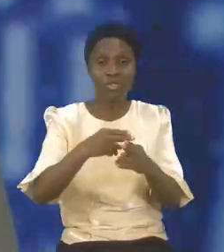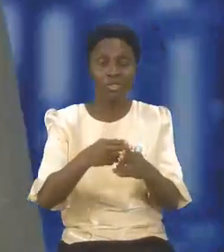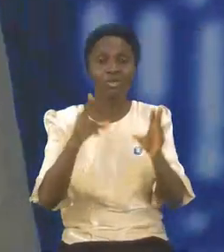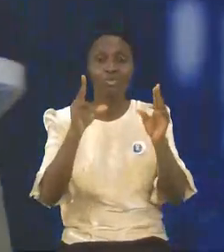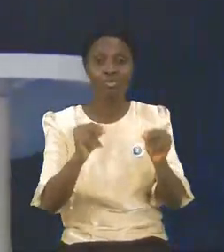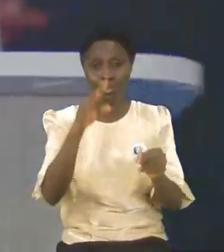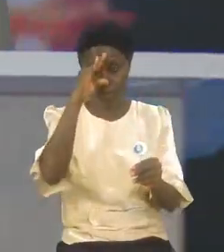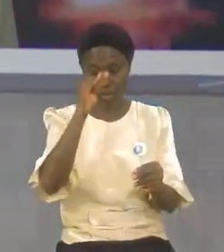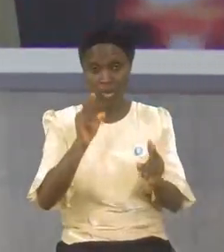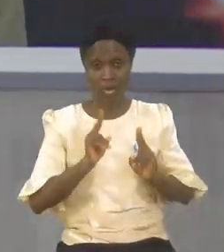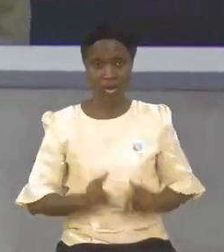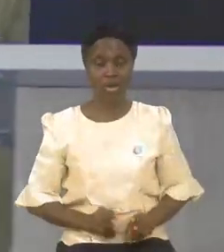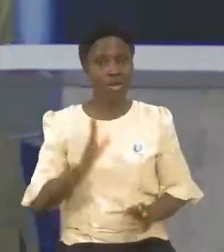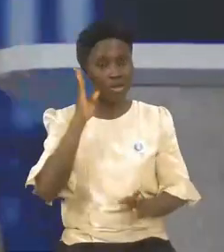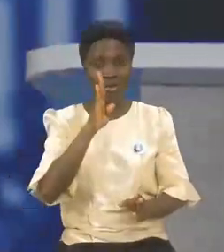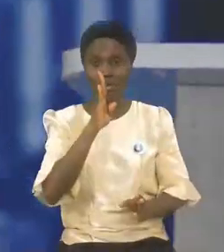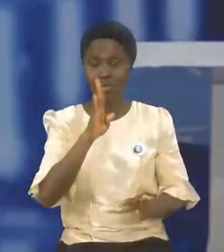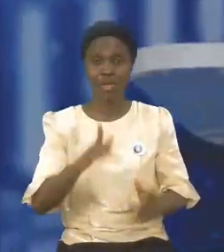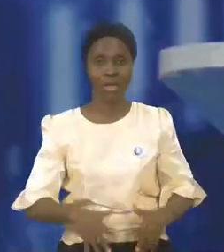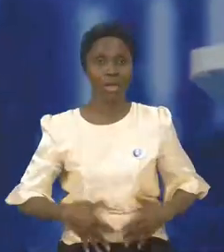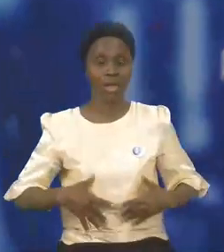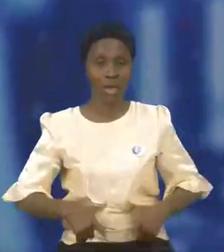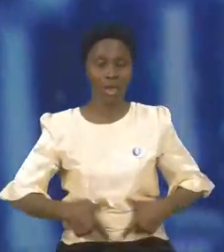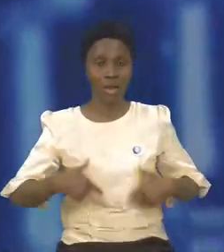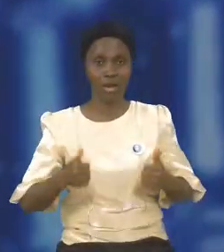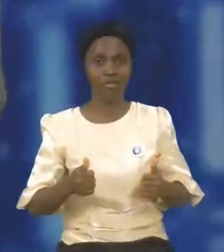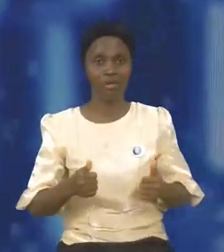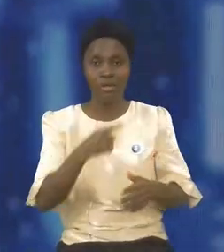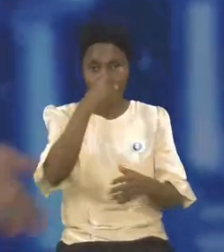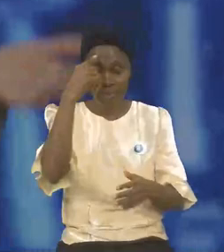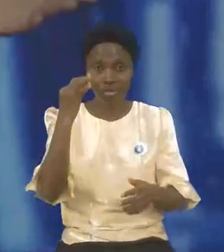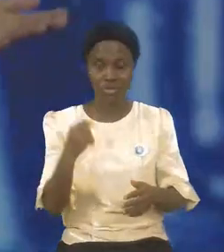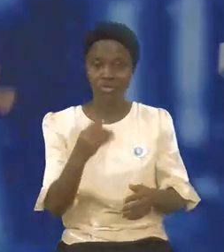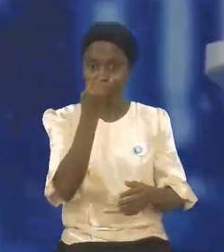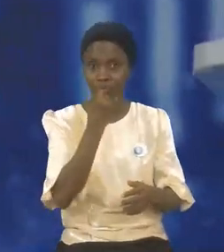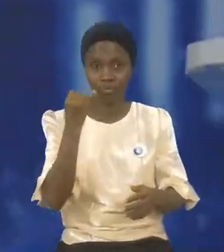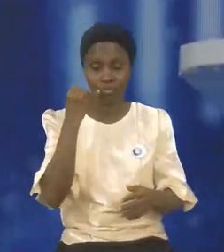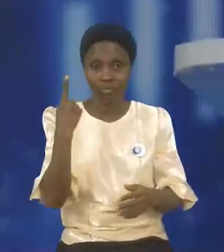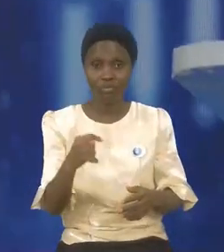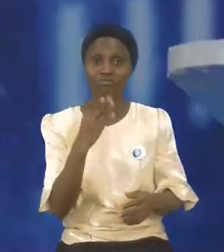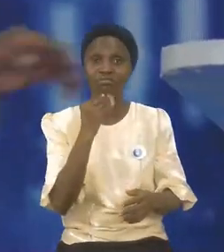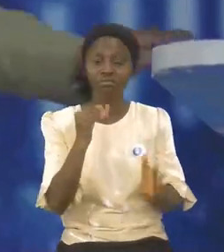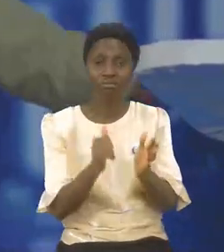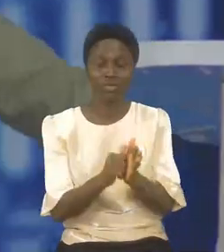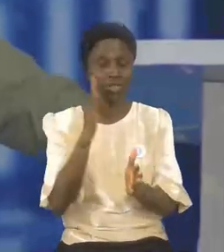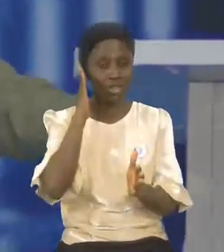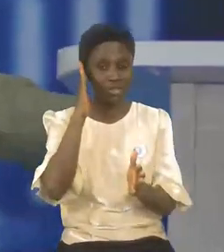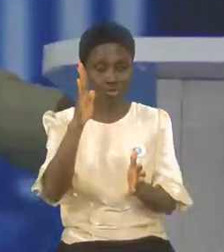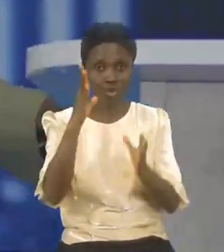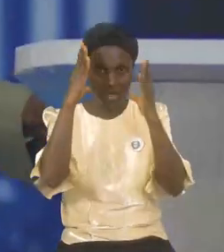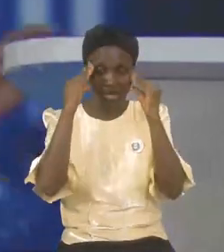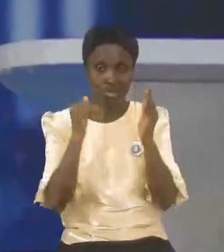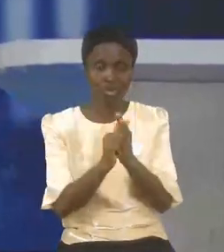jours ne sont abrégés, aucune chair, personne ne peut être sauvé. Mais à cause des élus, à cause